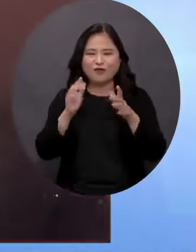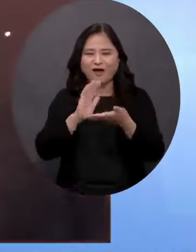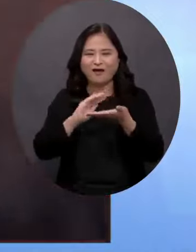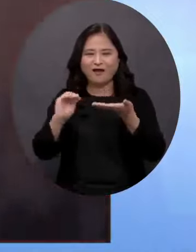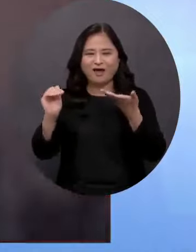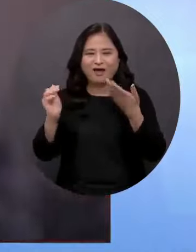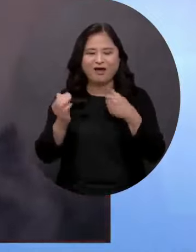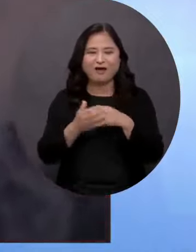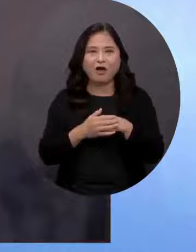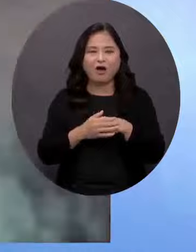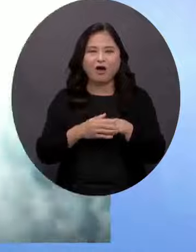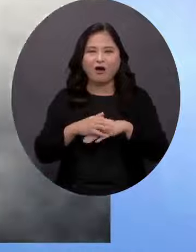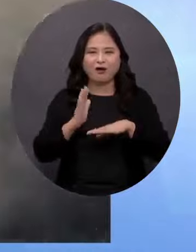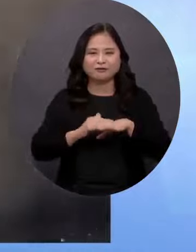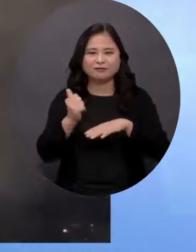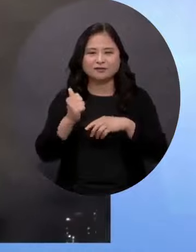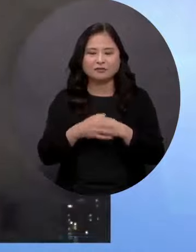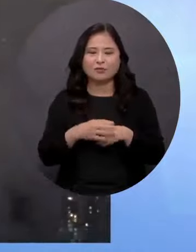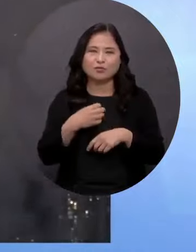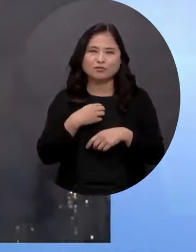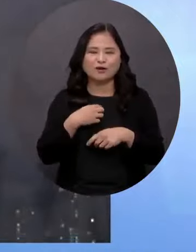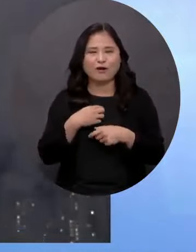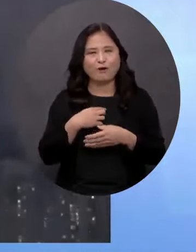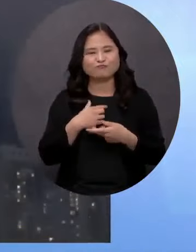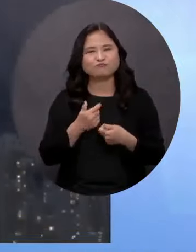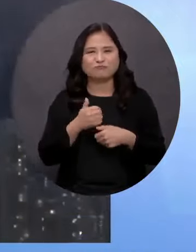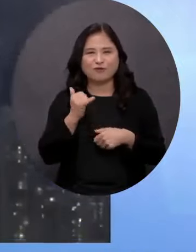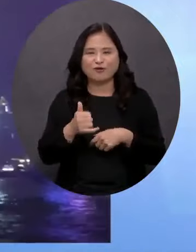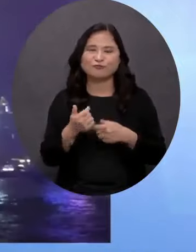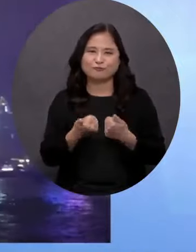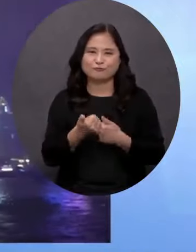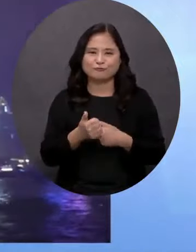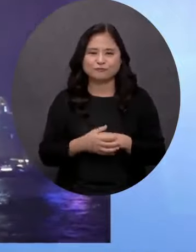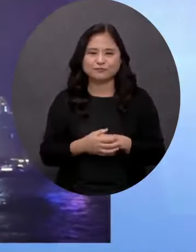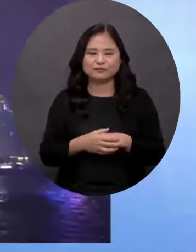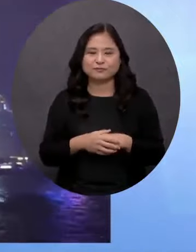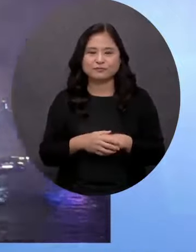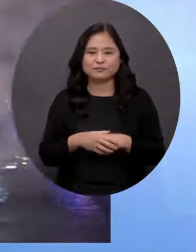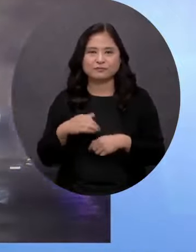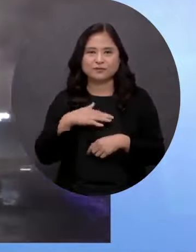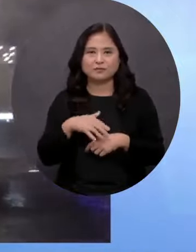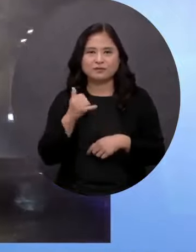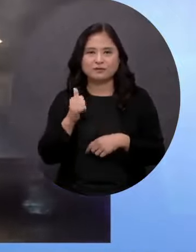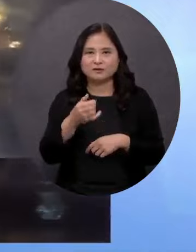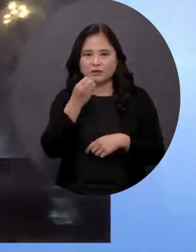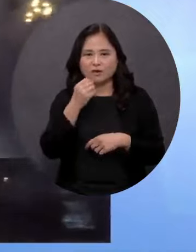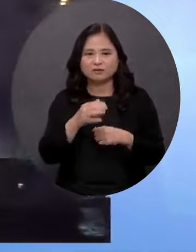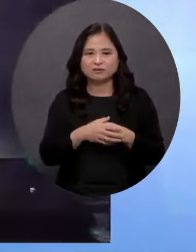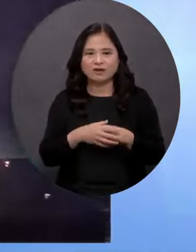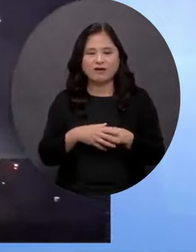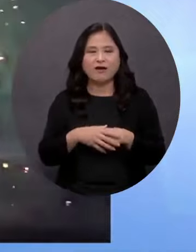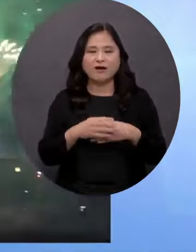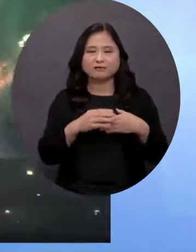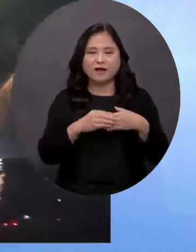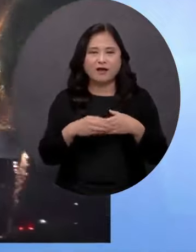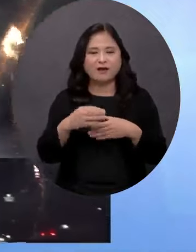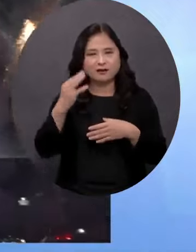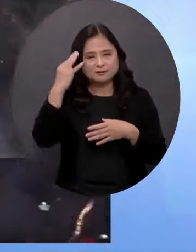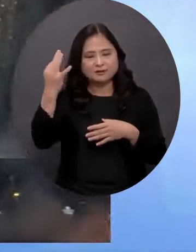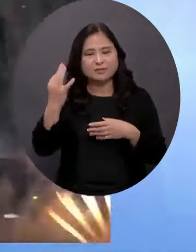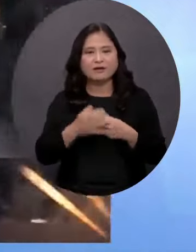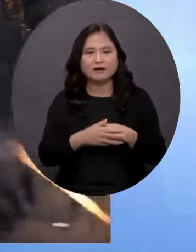果很精彩，我觉得还是值得的这十分钟。 我们是来香港带他们来3天，然后有计划